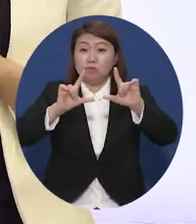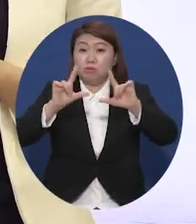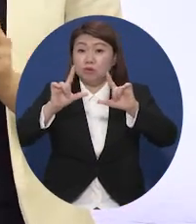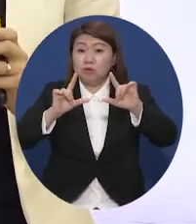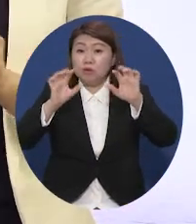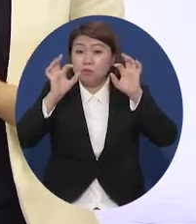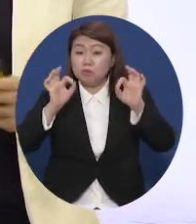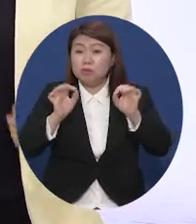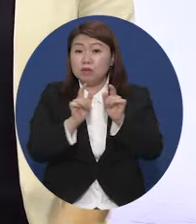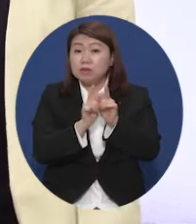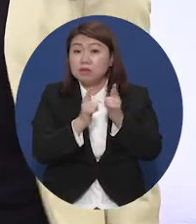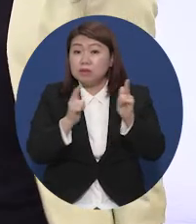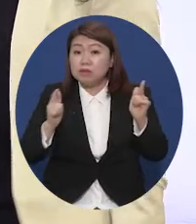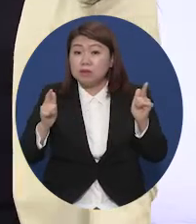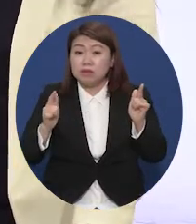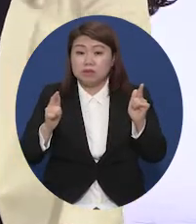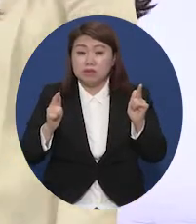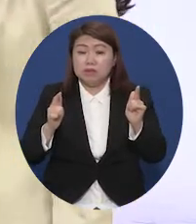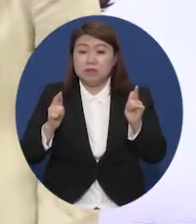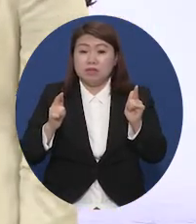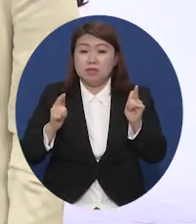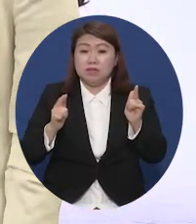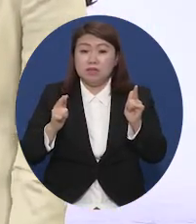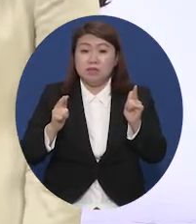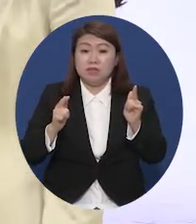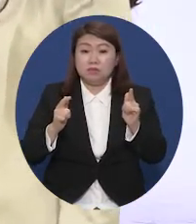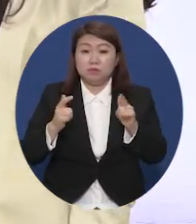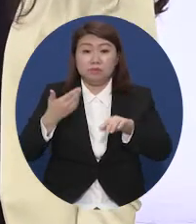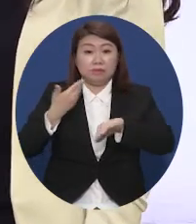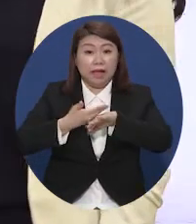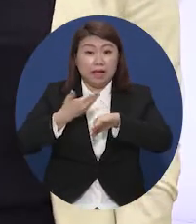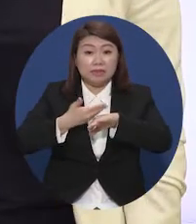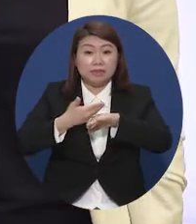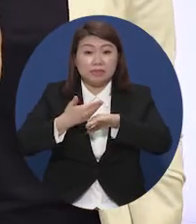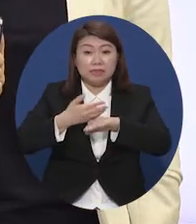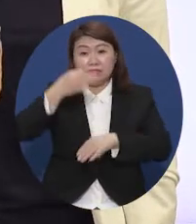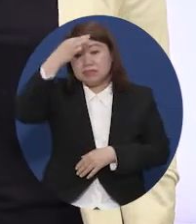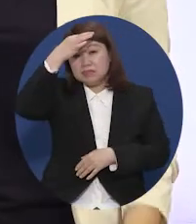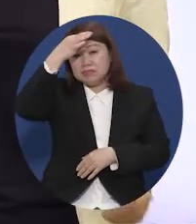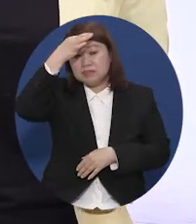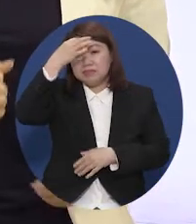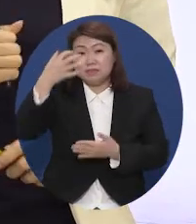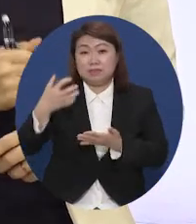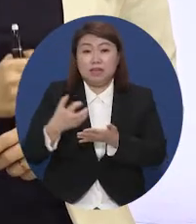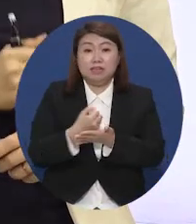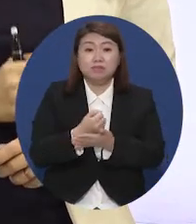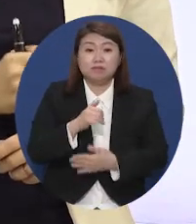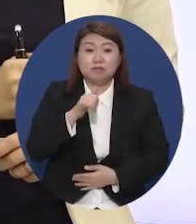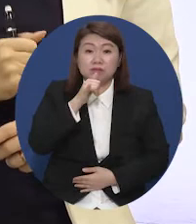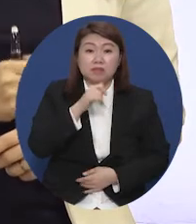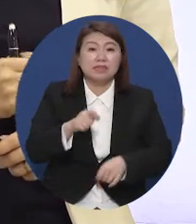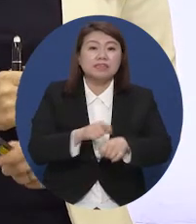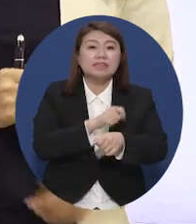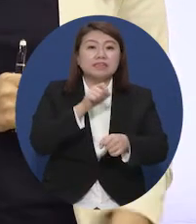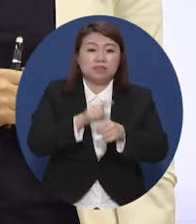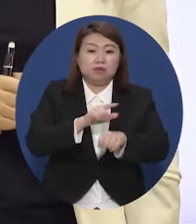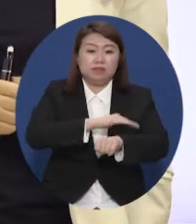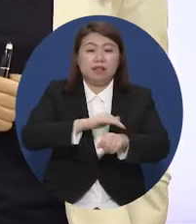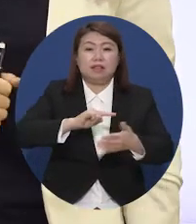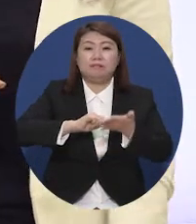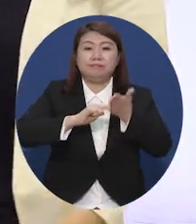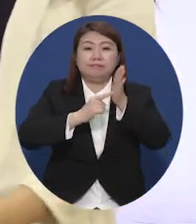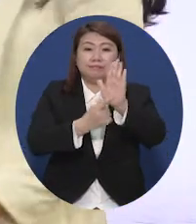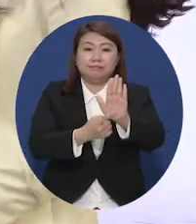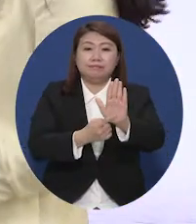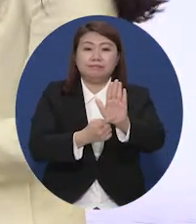만큼 달라진 어떤 건축기법을 보이는데요 벽돌과 석회 반죽을 사용할 줄 알았던 마야 건축물의 특징을